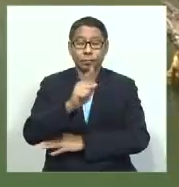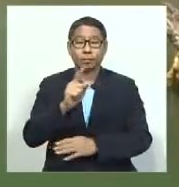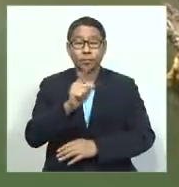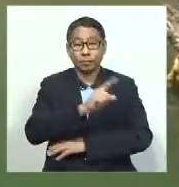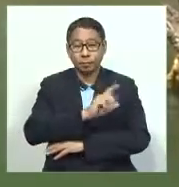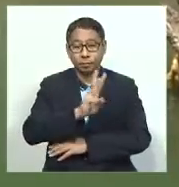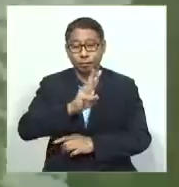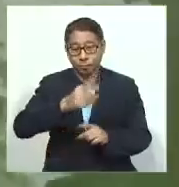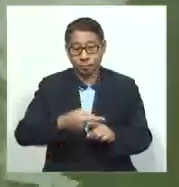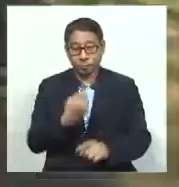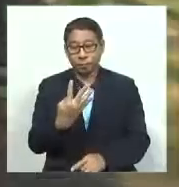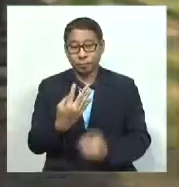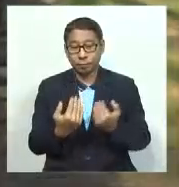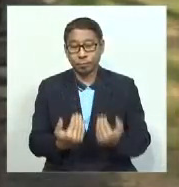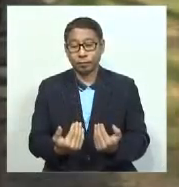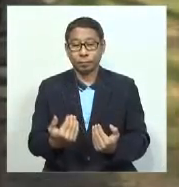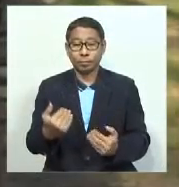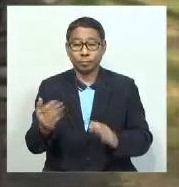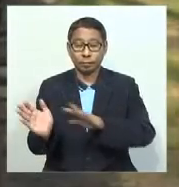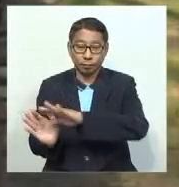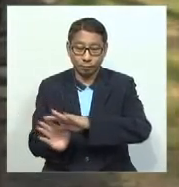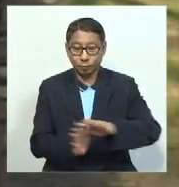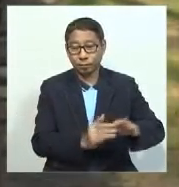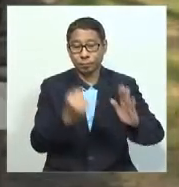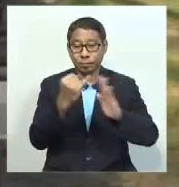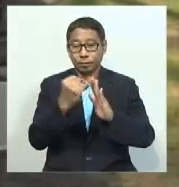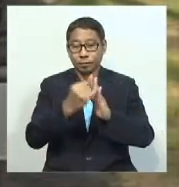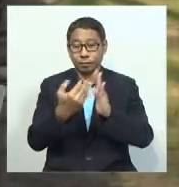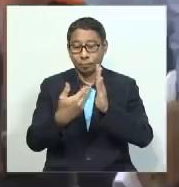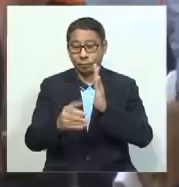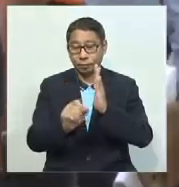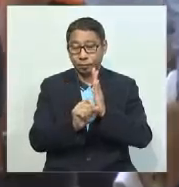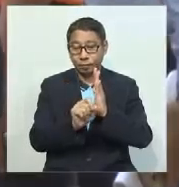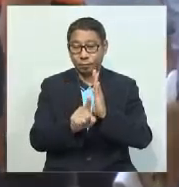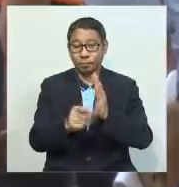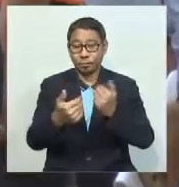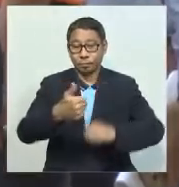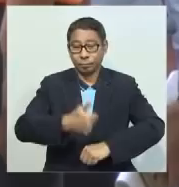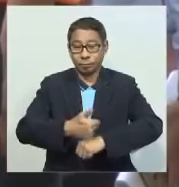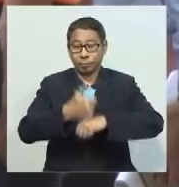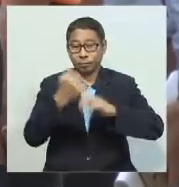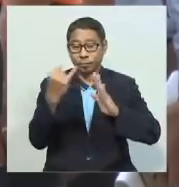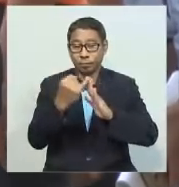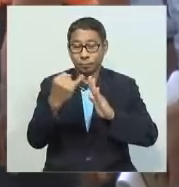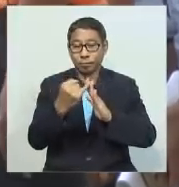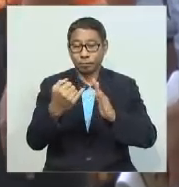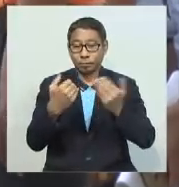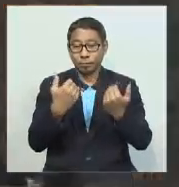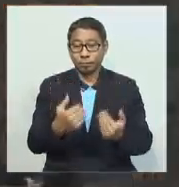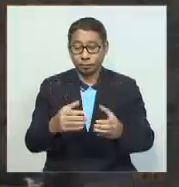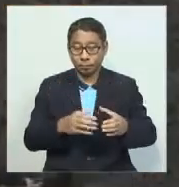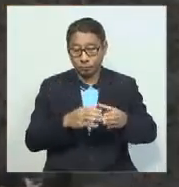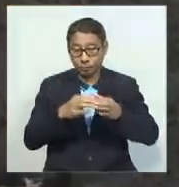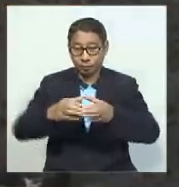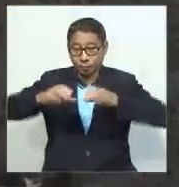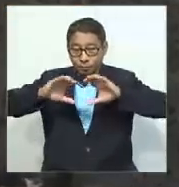ด้วยครับส่วนที่จังหวัดศรีสะเกษนายวีรศักดิ์วิจิตรแสงศรีผู้ว่าราชการจังหวัดนำ